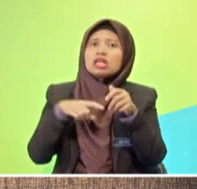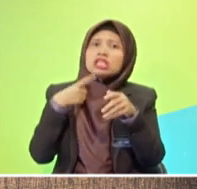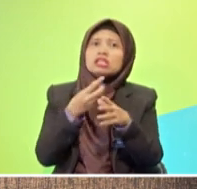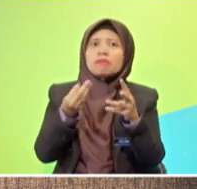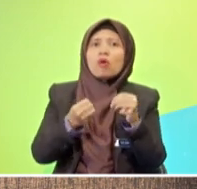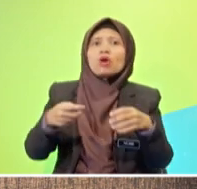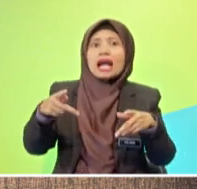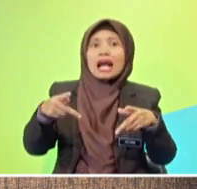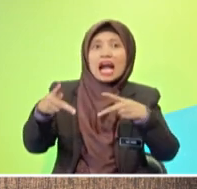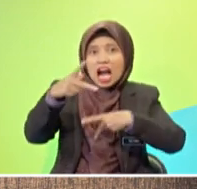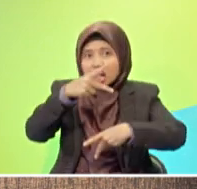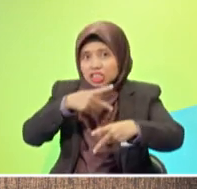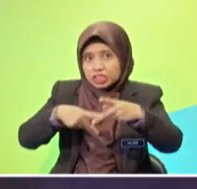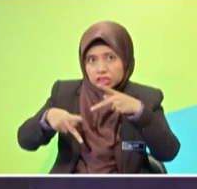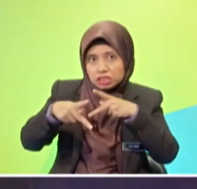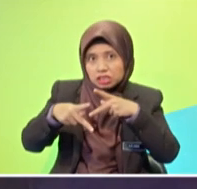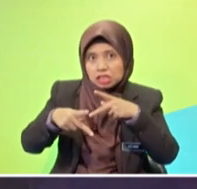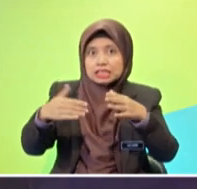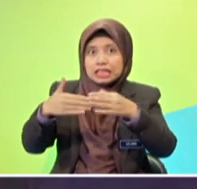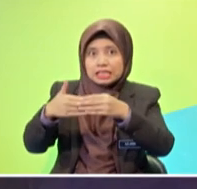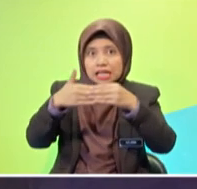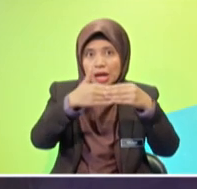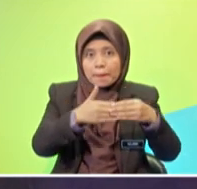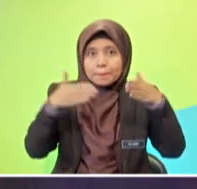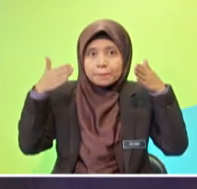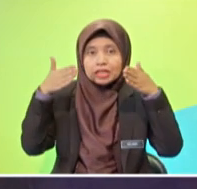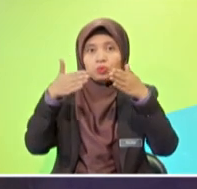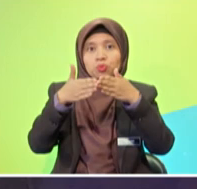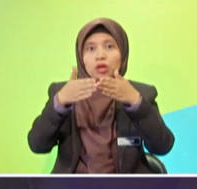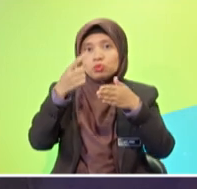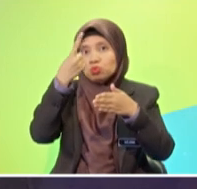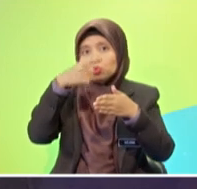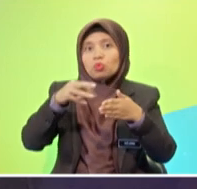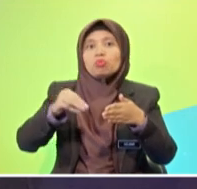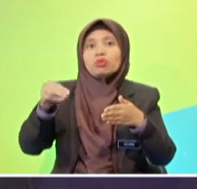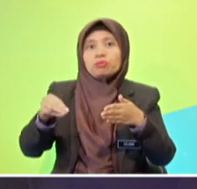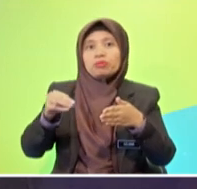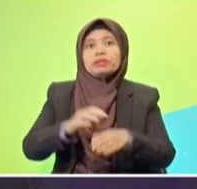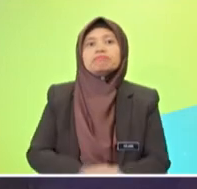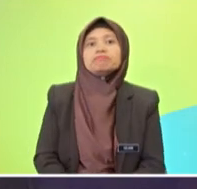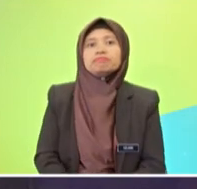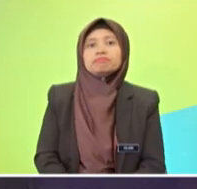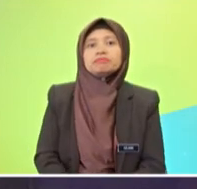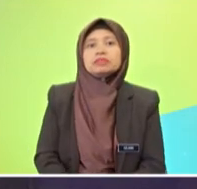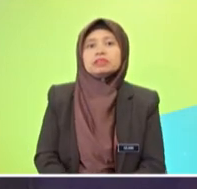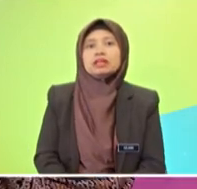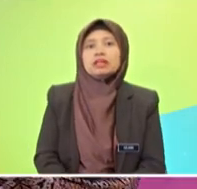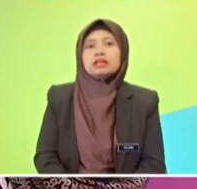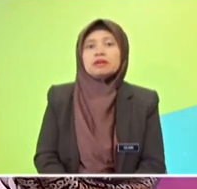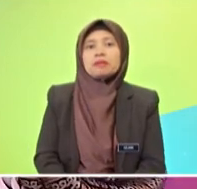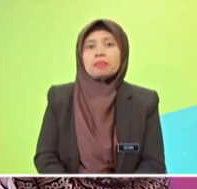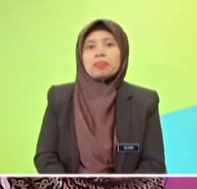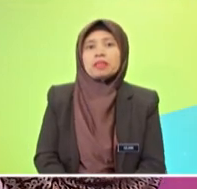untuk dijadikan panduan ataupun teladan kepada murid-murid kita pada hari ini jadi saya teruskan